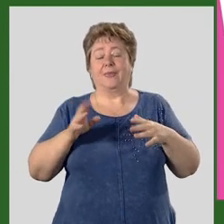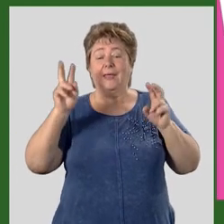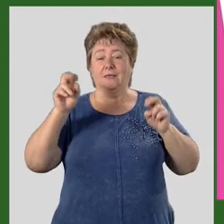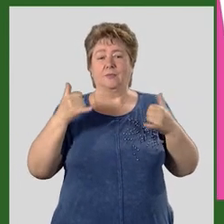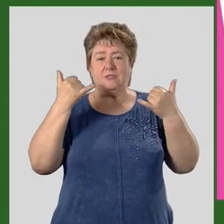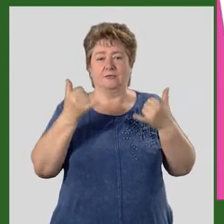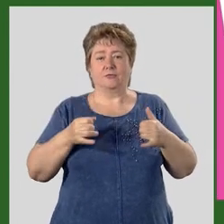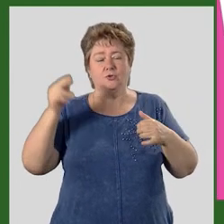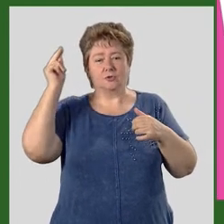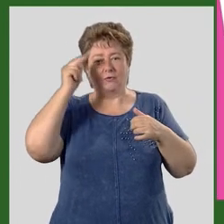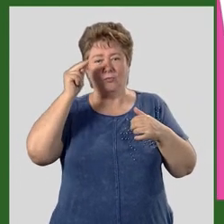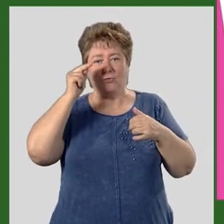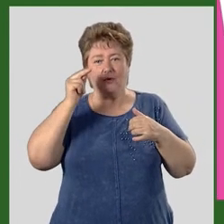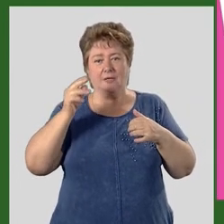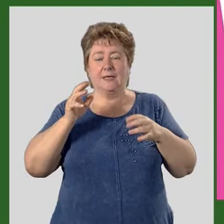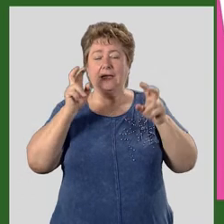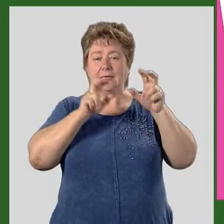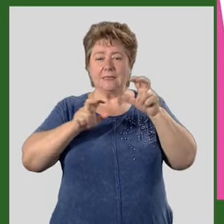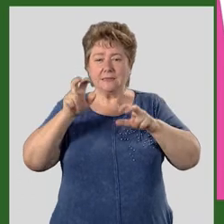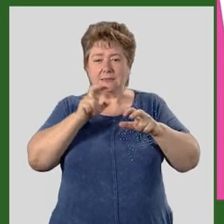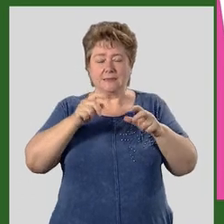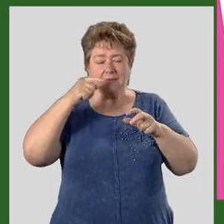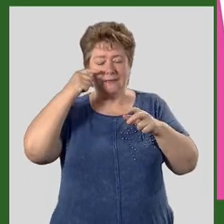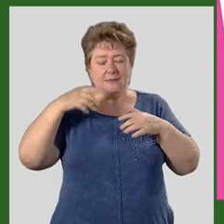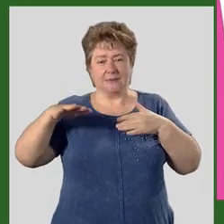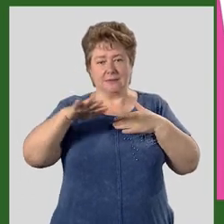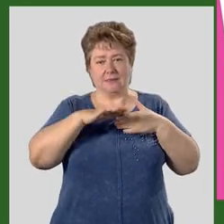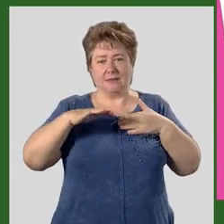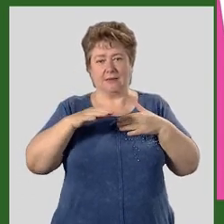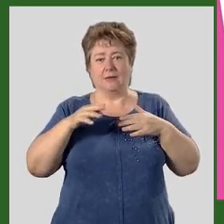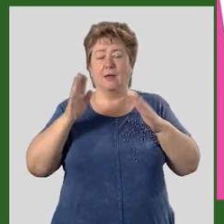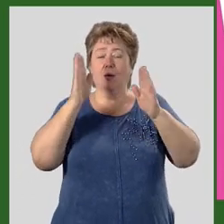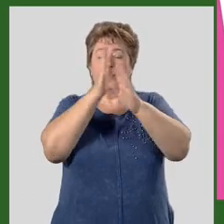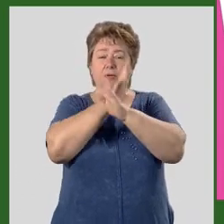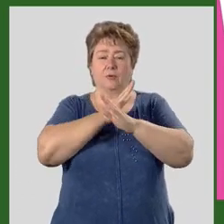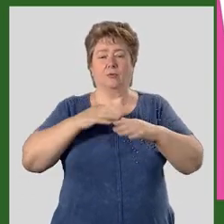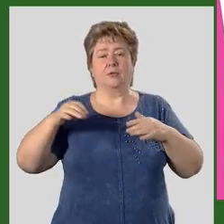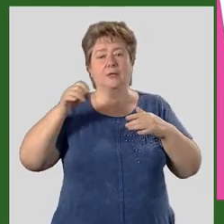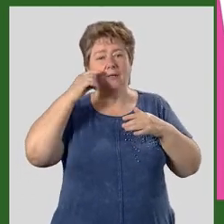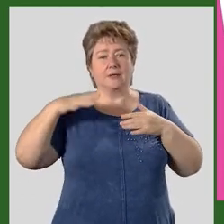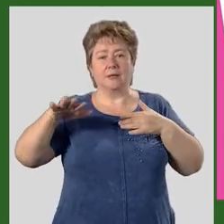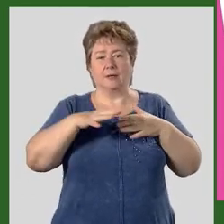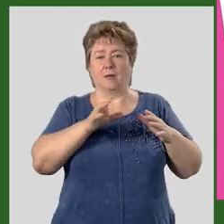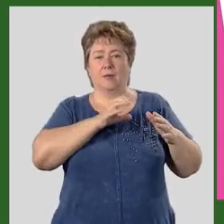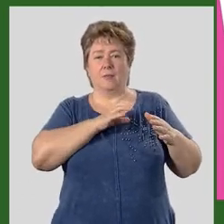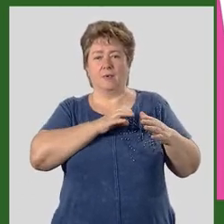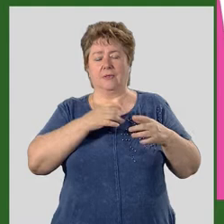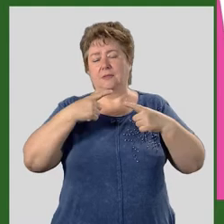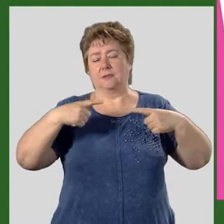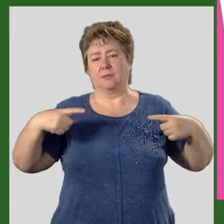Тема сегодняшнего урока – исследование Кыргызстана. Природа Кыргызстана богата